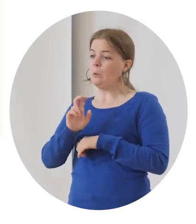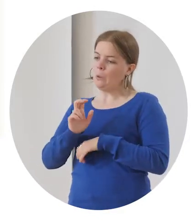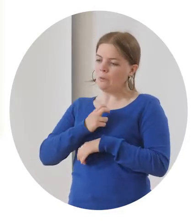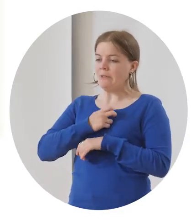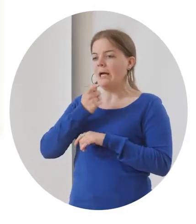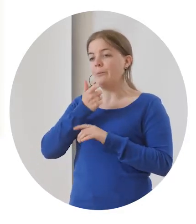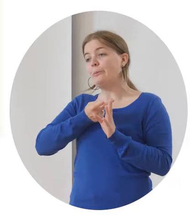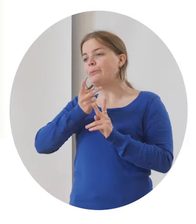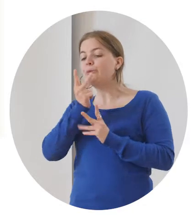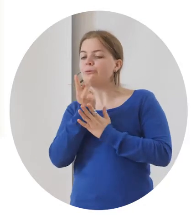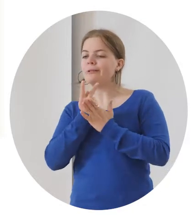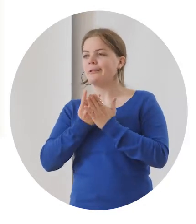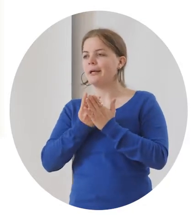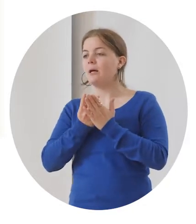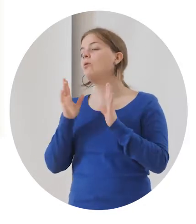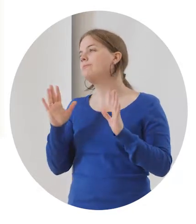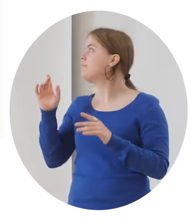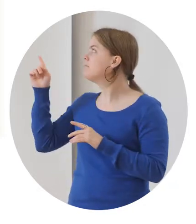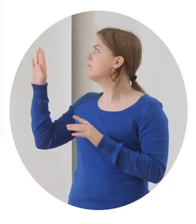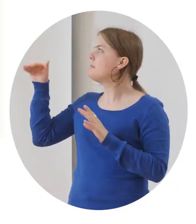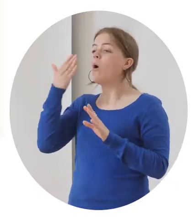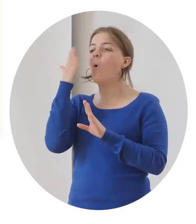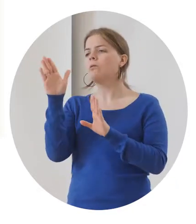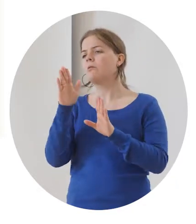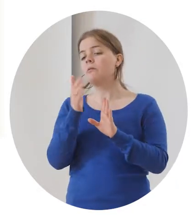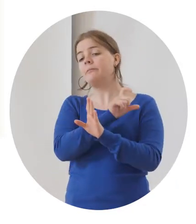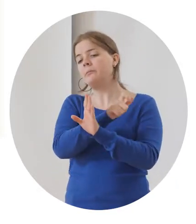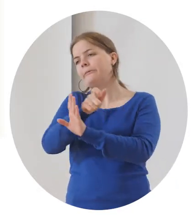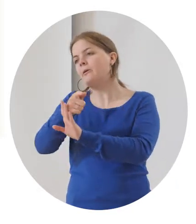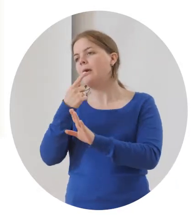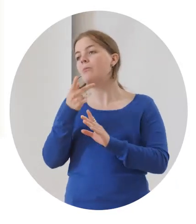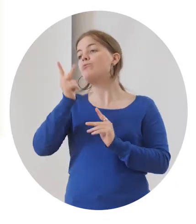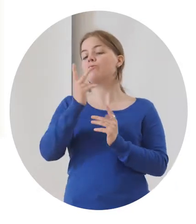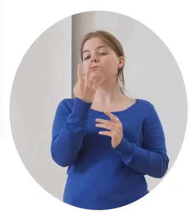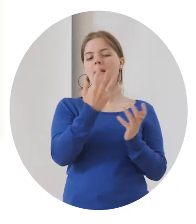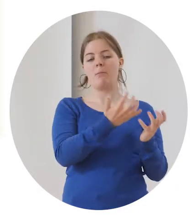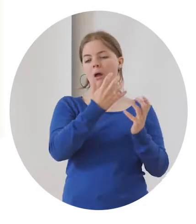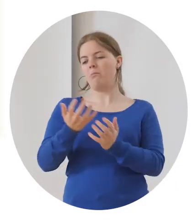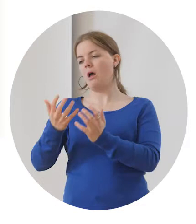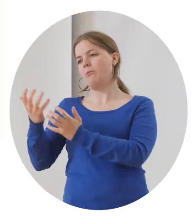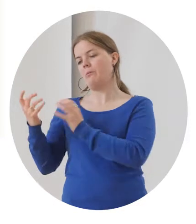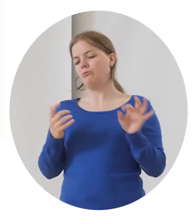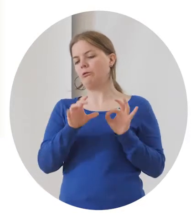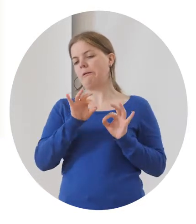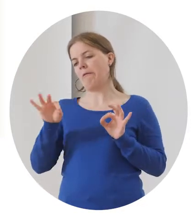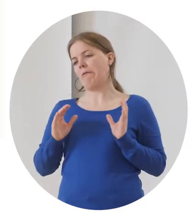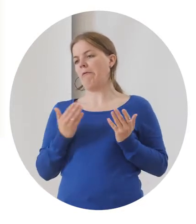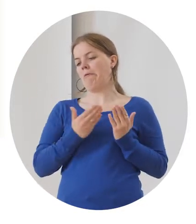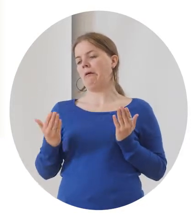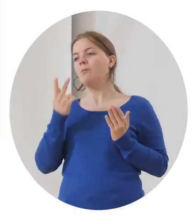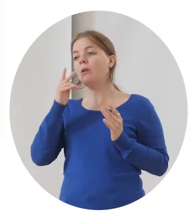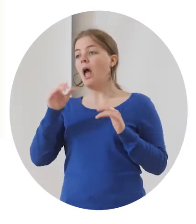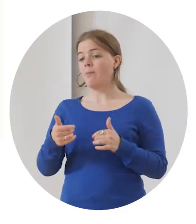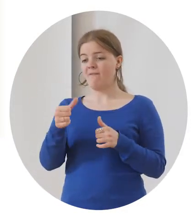plus de façon... Alors, il y en a eu d'autres entre-temps, hein, mais j'ai mis les 4 plus significatifs. Après, il mettait les bras sur les